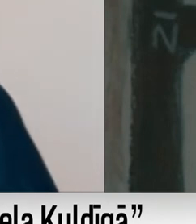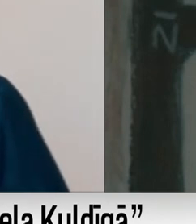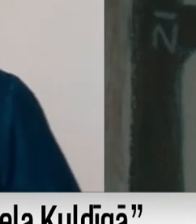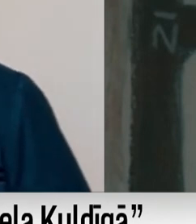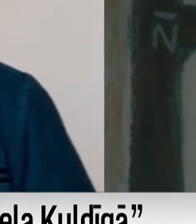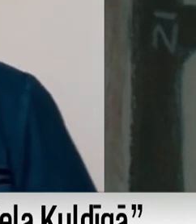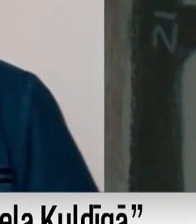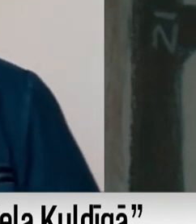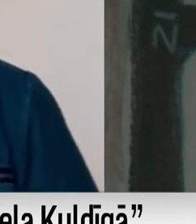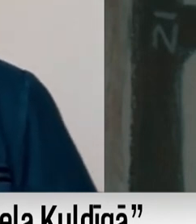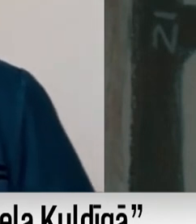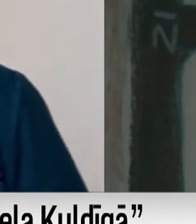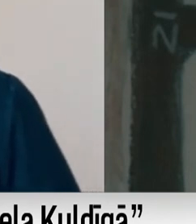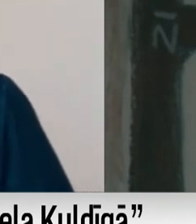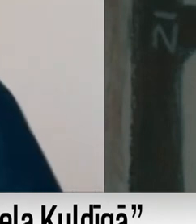Sasara,